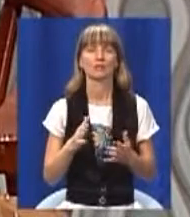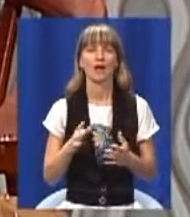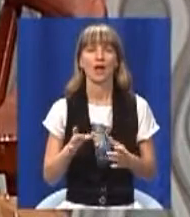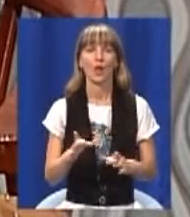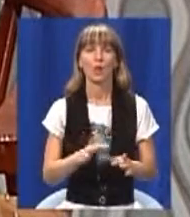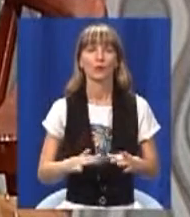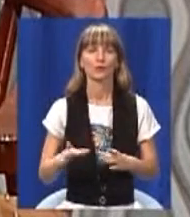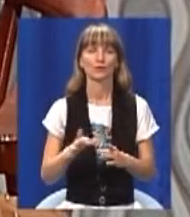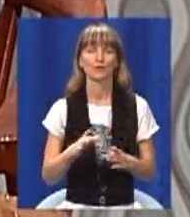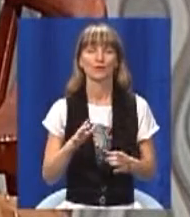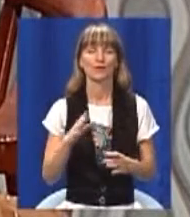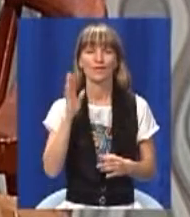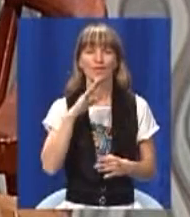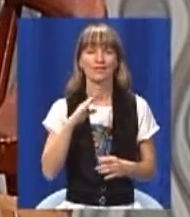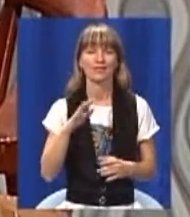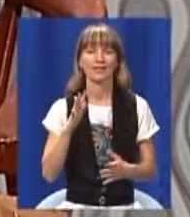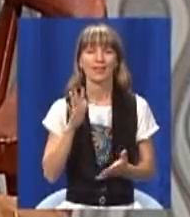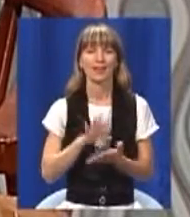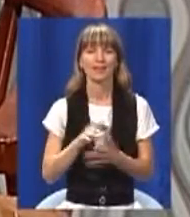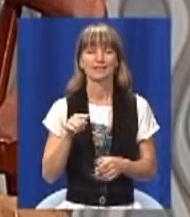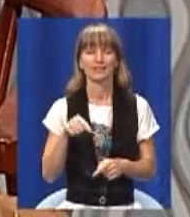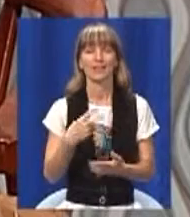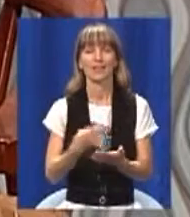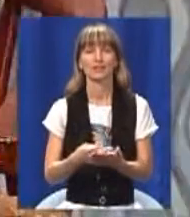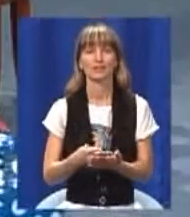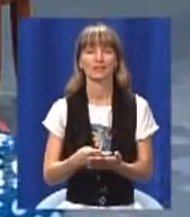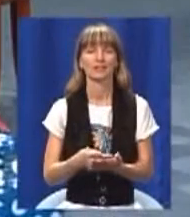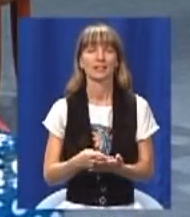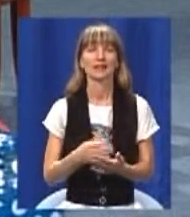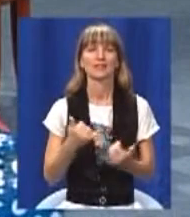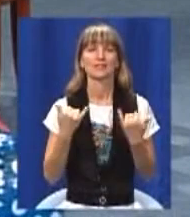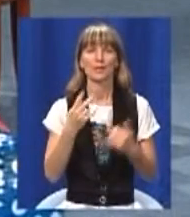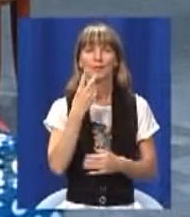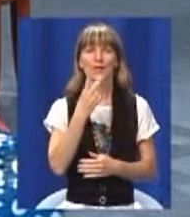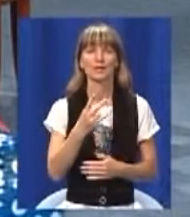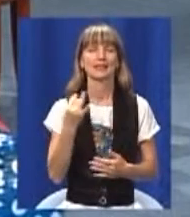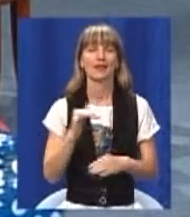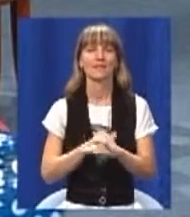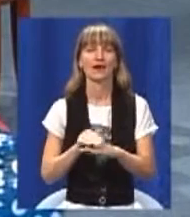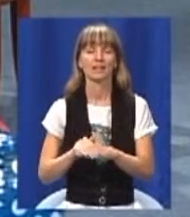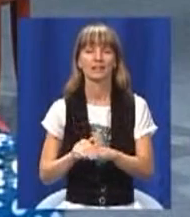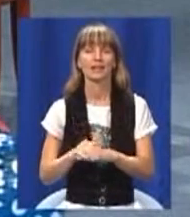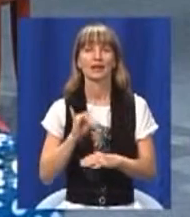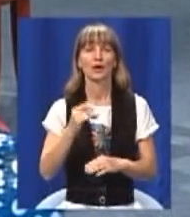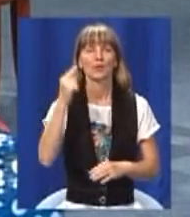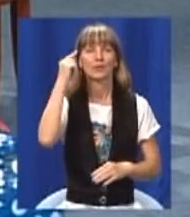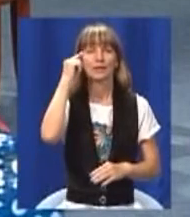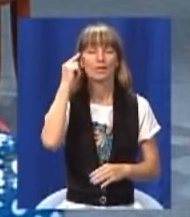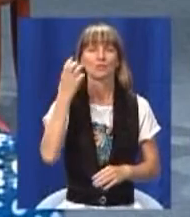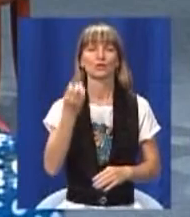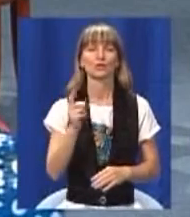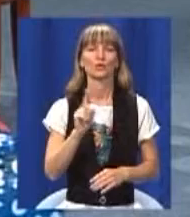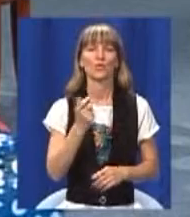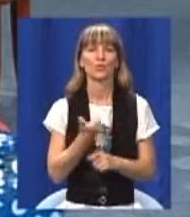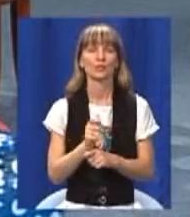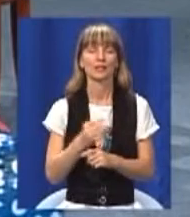з багнюкою і туди занурюються. Ось так от вони роблять. А давайте зараз подивимося цікаві факти і дізнаємося ще